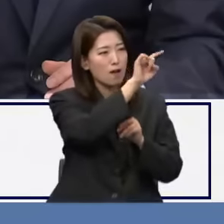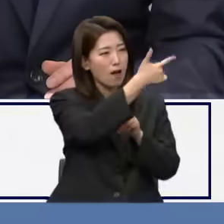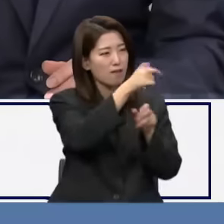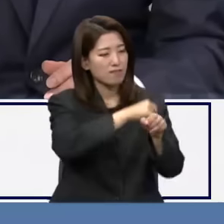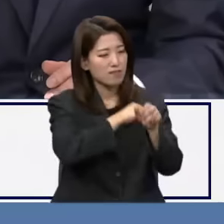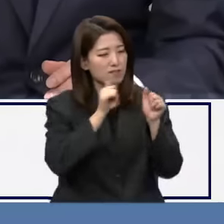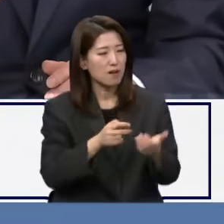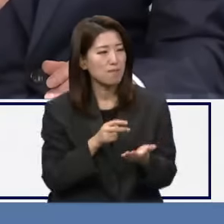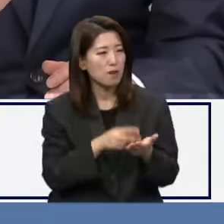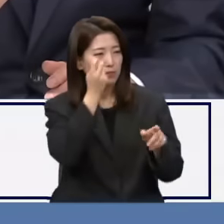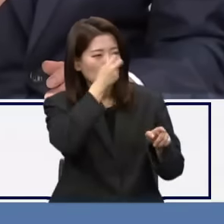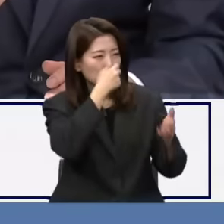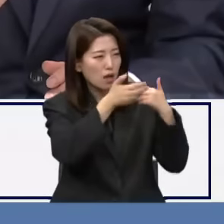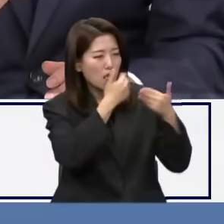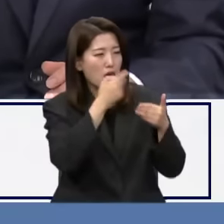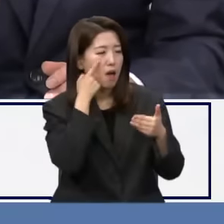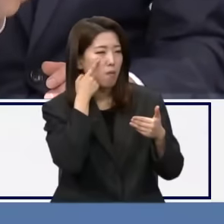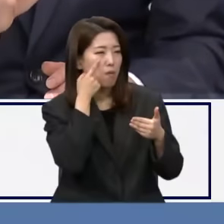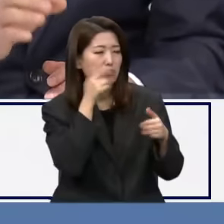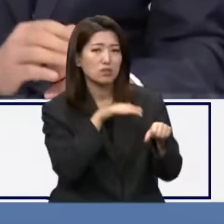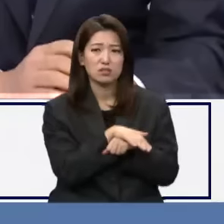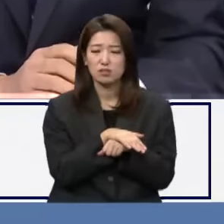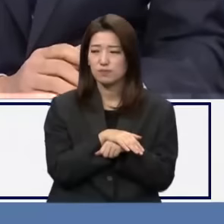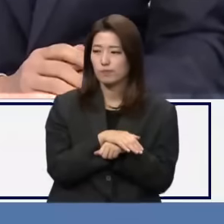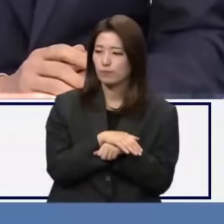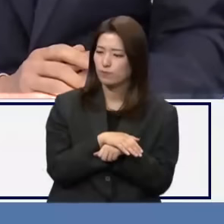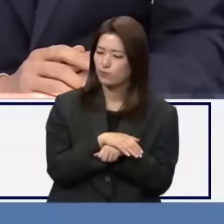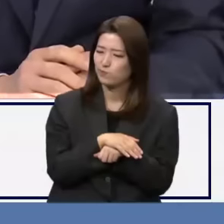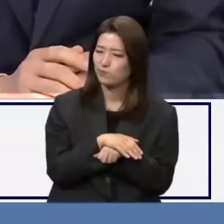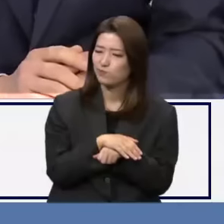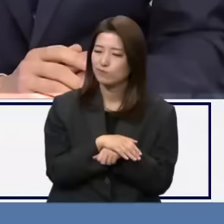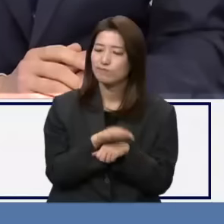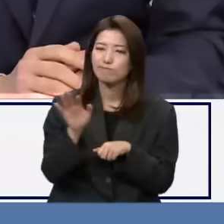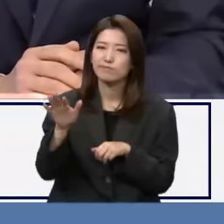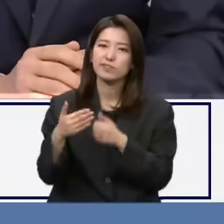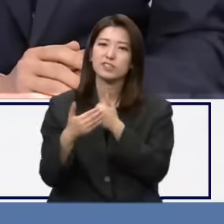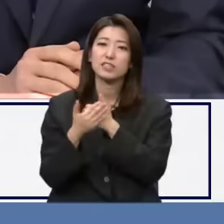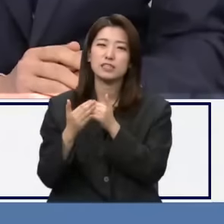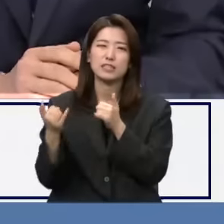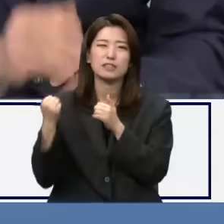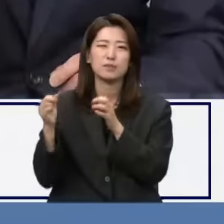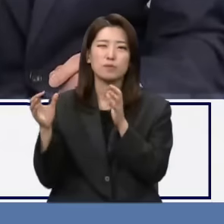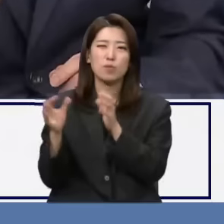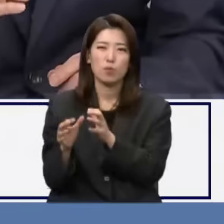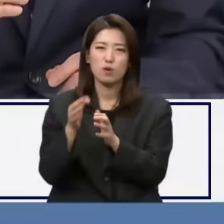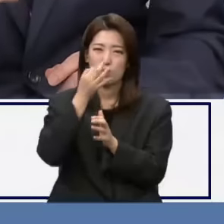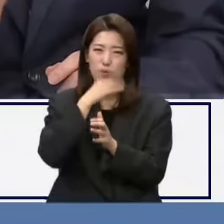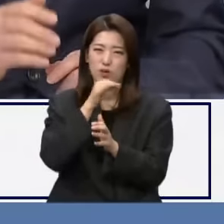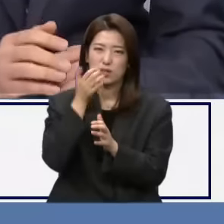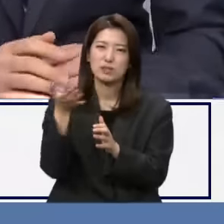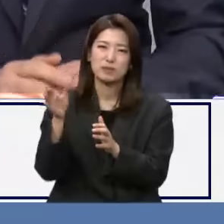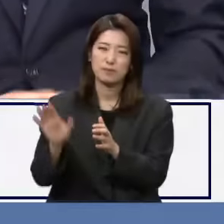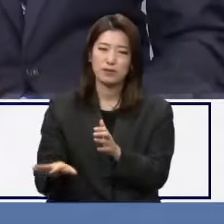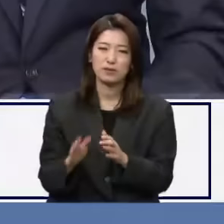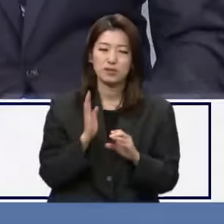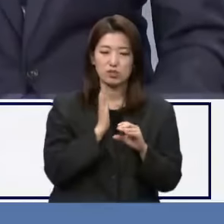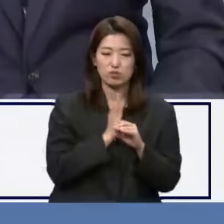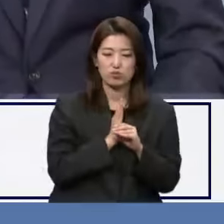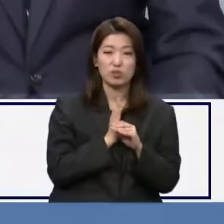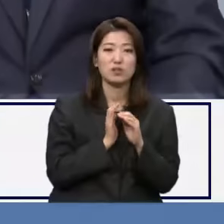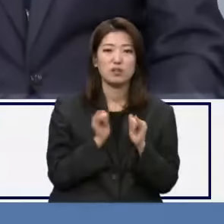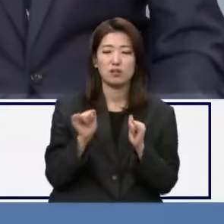상당수의 중도 무당들의 입장에서는 아마도 제 생각에 때려잡자다는 바로 잡자는 그런 구호가 더 소구력이 있지 않았을까